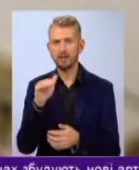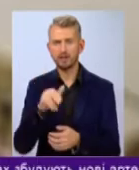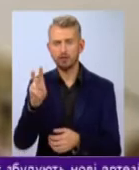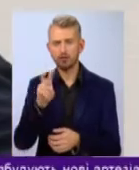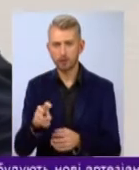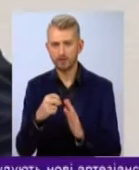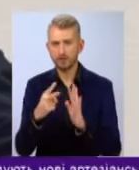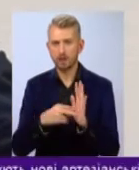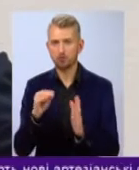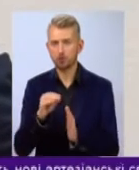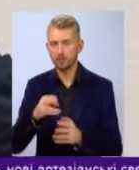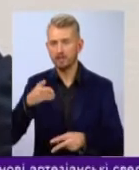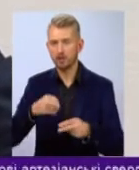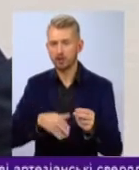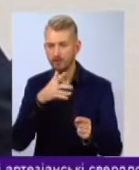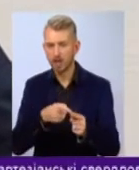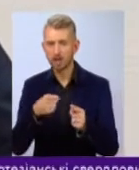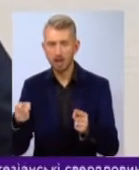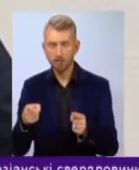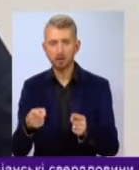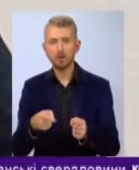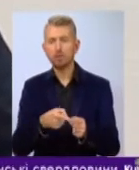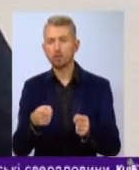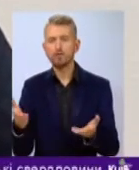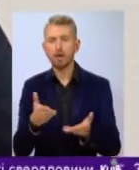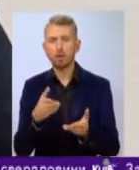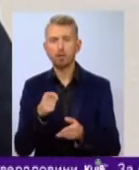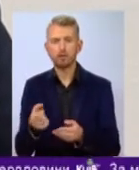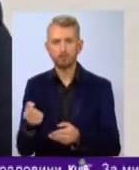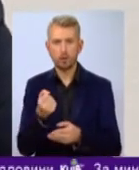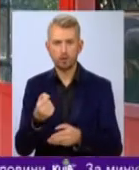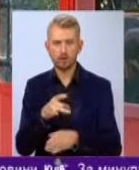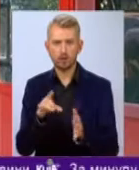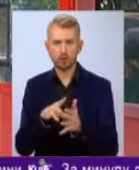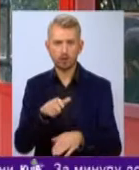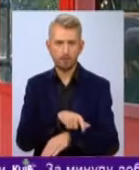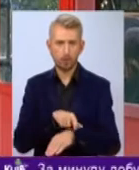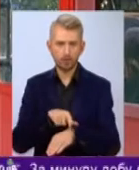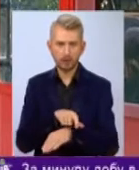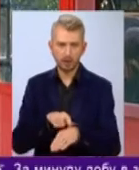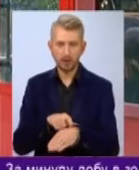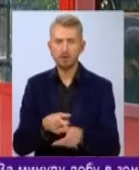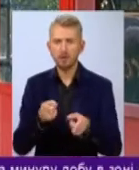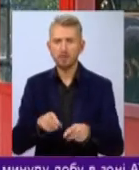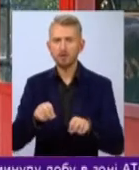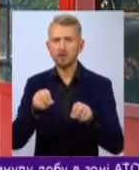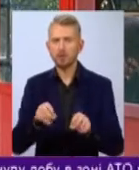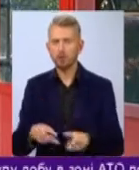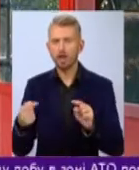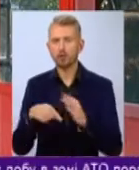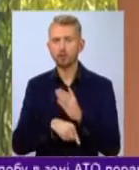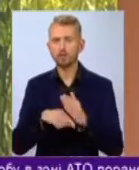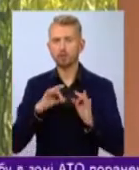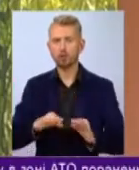доларів. 17 жовтня закінчився термін, упродовж якого Розенблат мав носити електронний браслет. Насправді спеціалізована антикорупційна